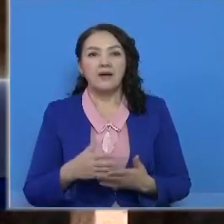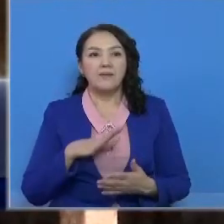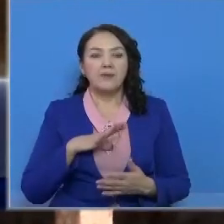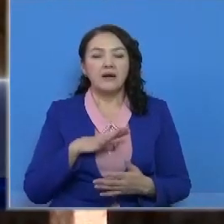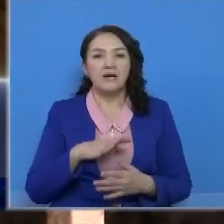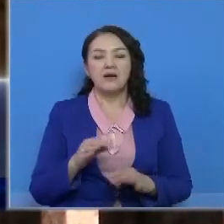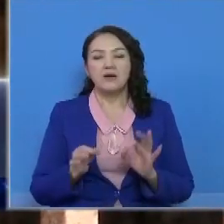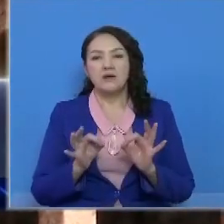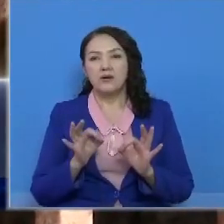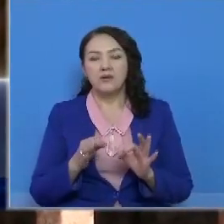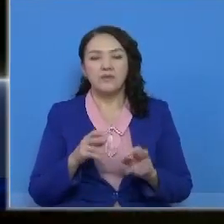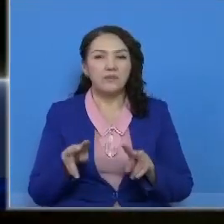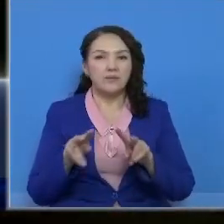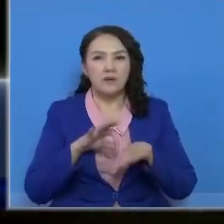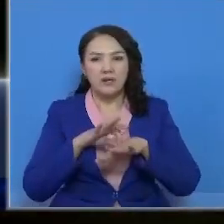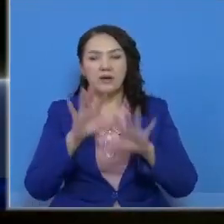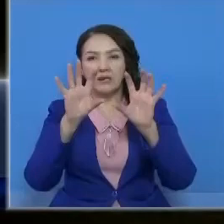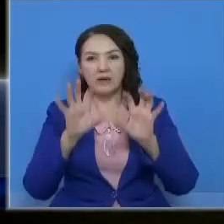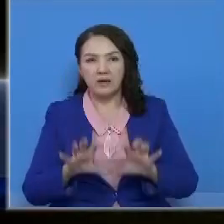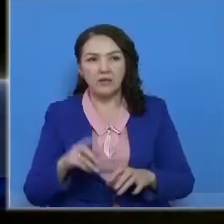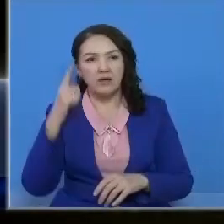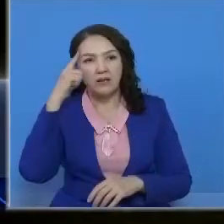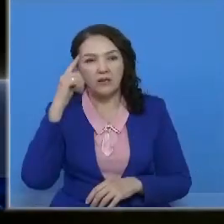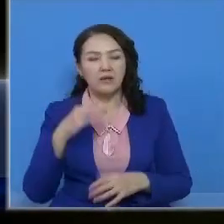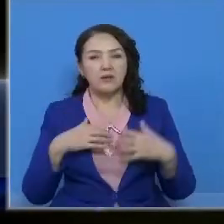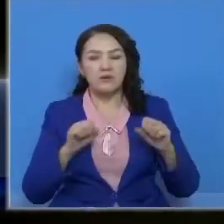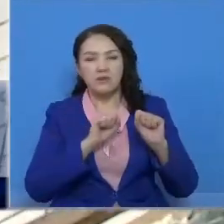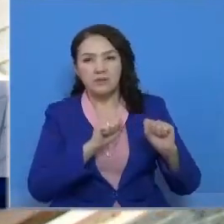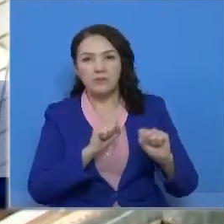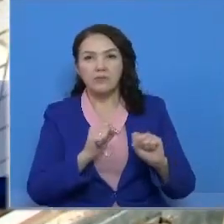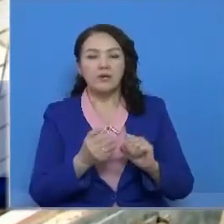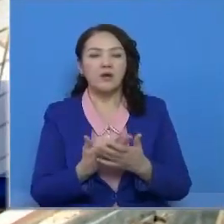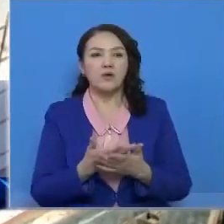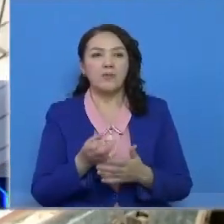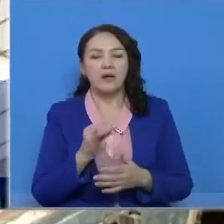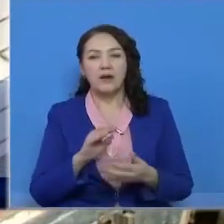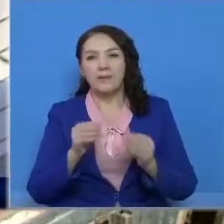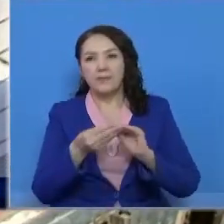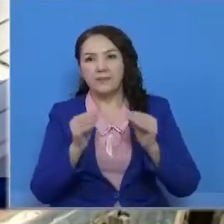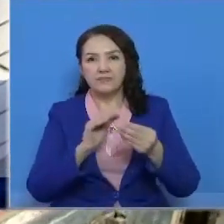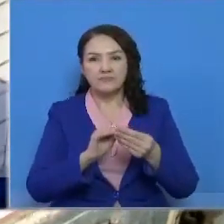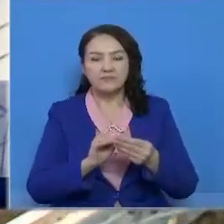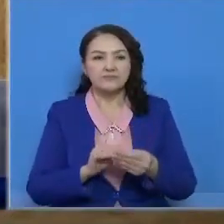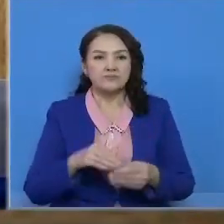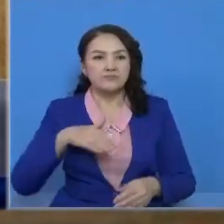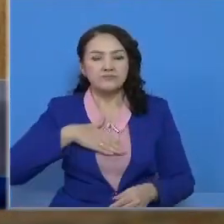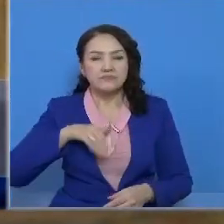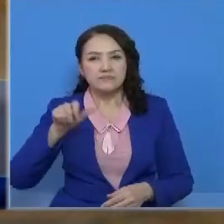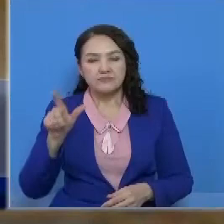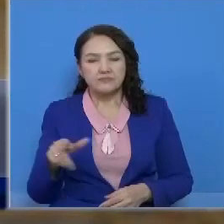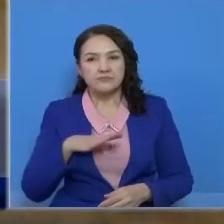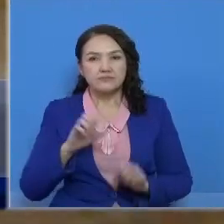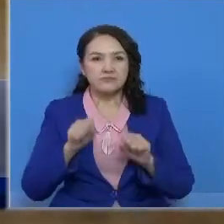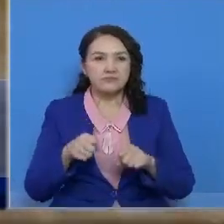налаженной системы Четкого следования закона по мнению зоозащитников приводит к усугублению проблемы волонтеры при возможности